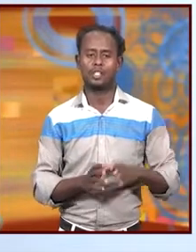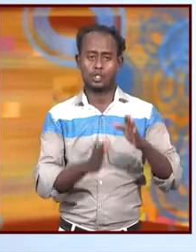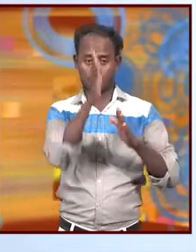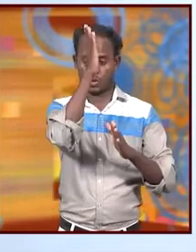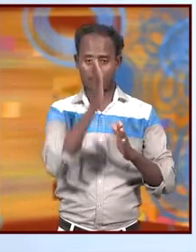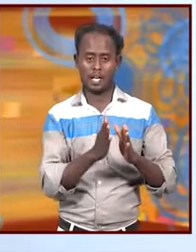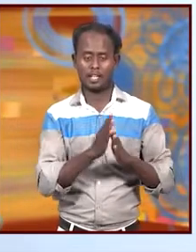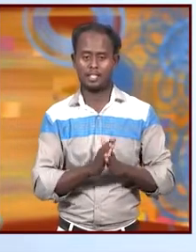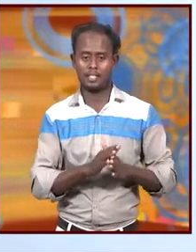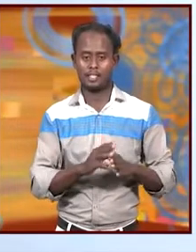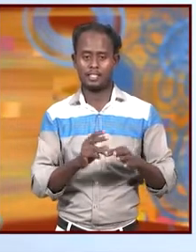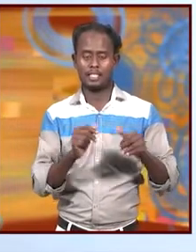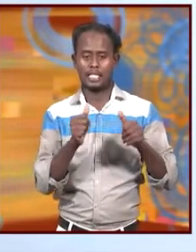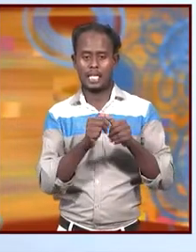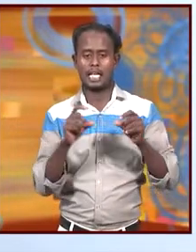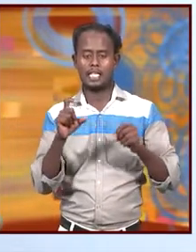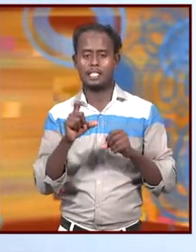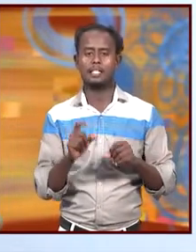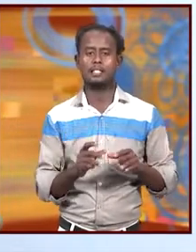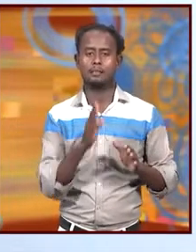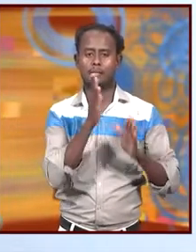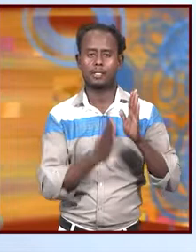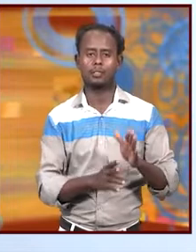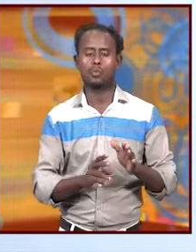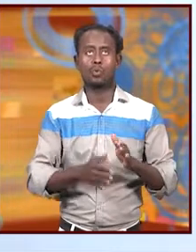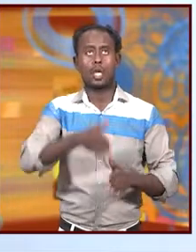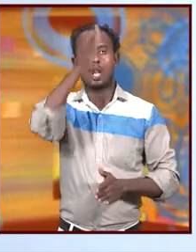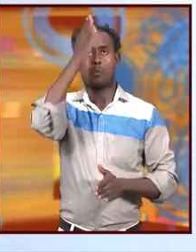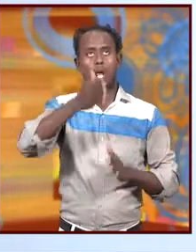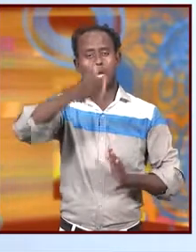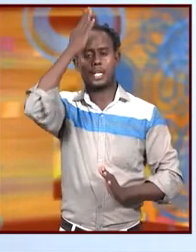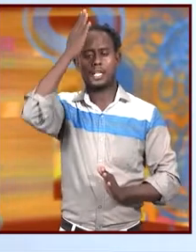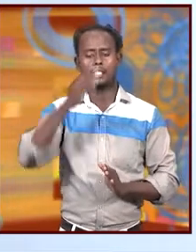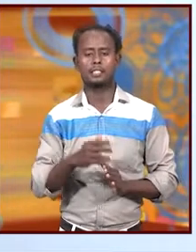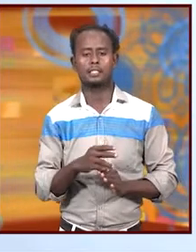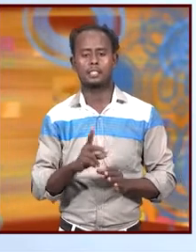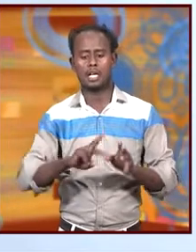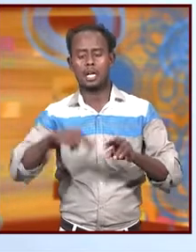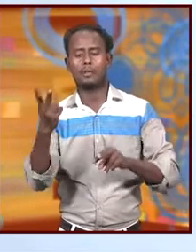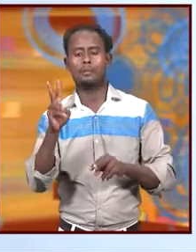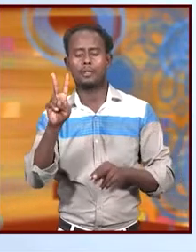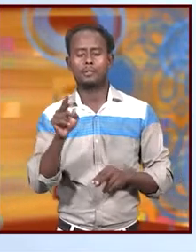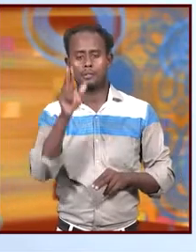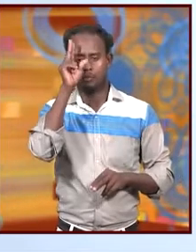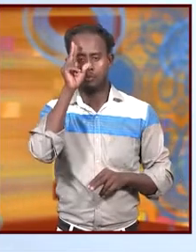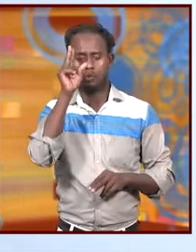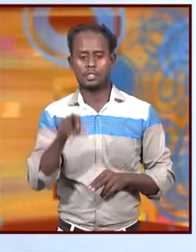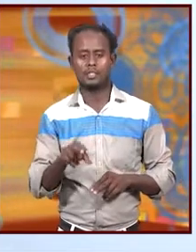செங்குத்தாக இருக்கின்ற ஏசி என்ற பக்கம் உயரம். இரண்டாவது படத்தில்